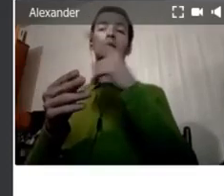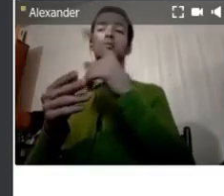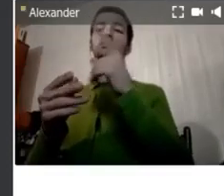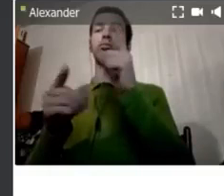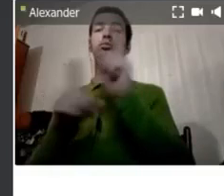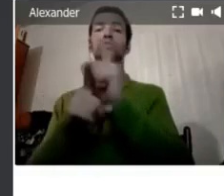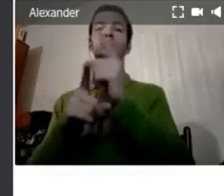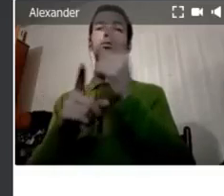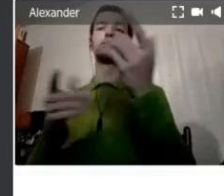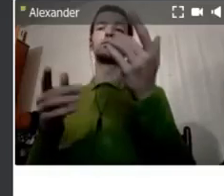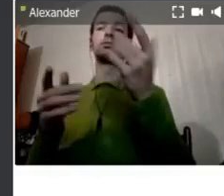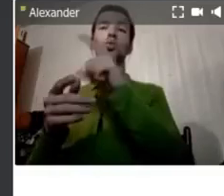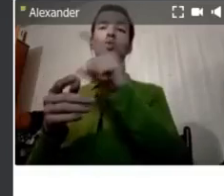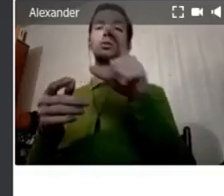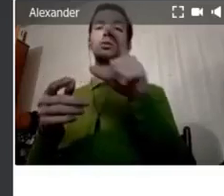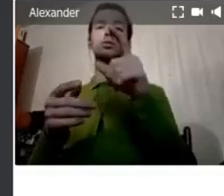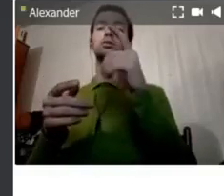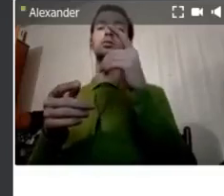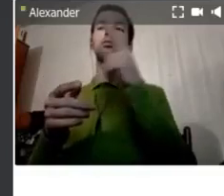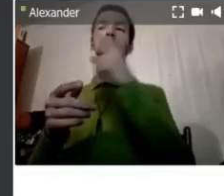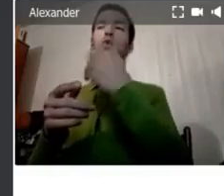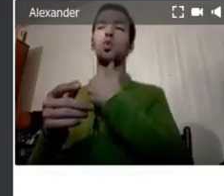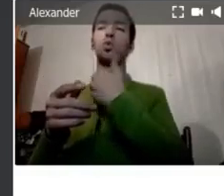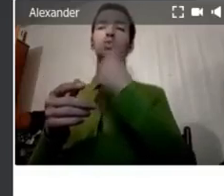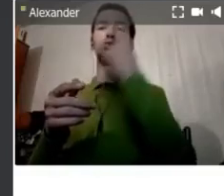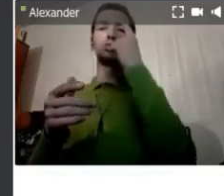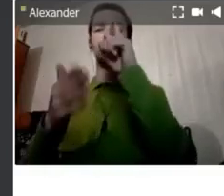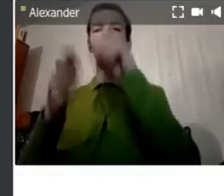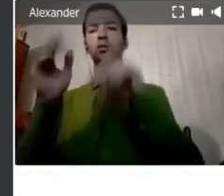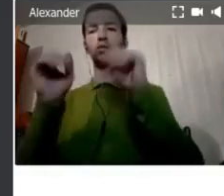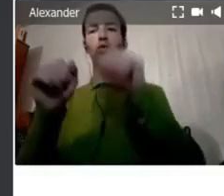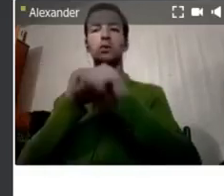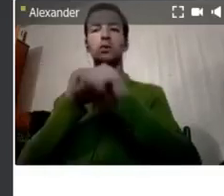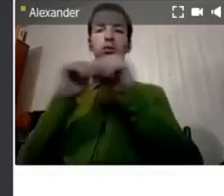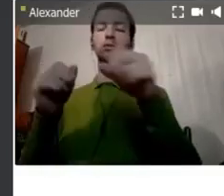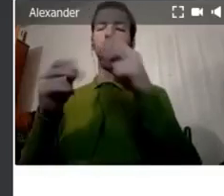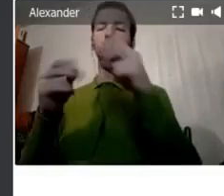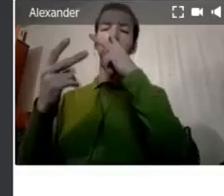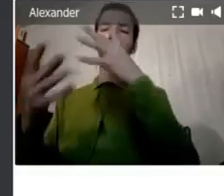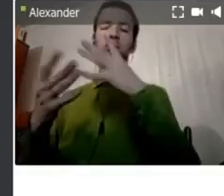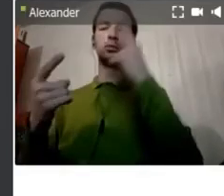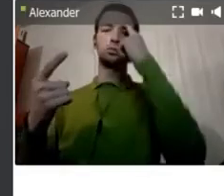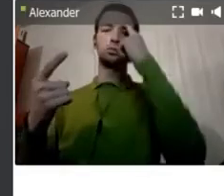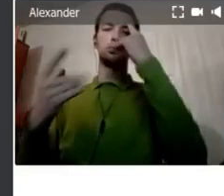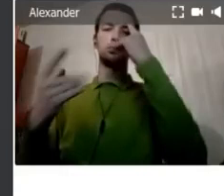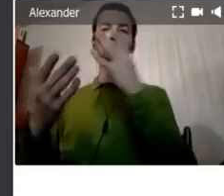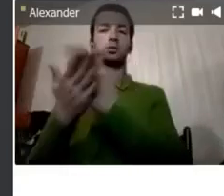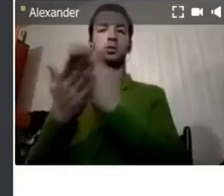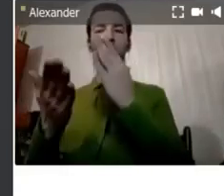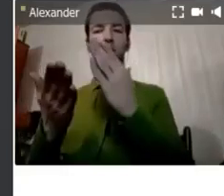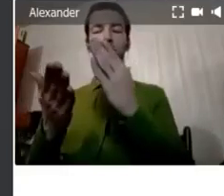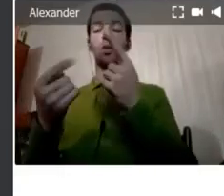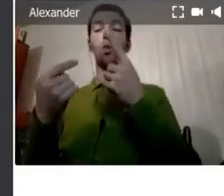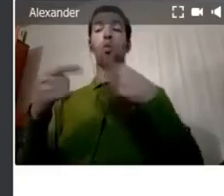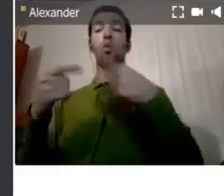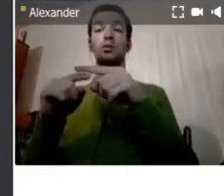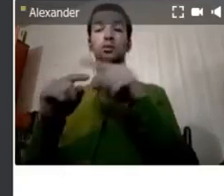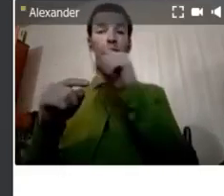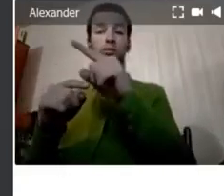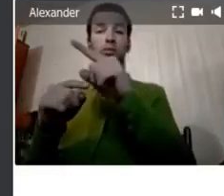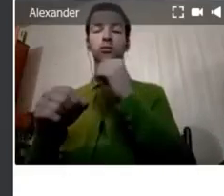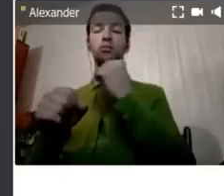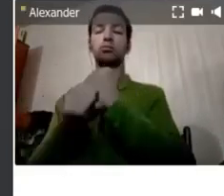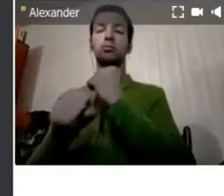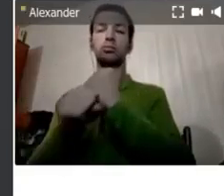очень и очень круто. Но, конечно, это еще не все. То есть вот мы видим на этих слайдах разных клиентов со всего